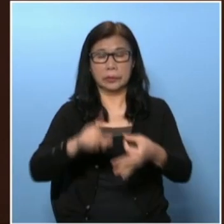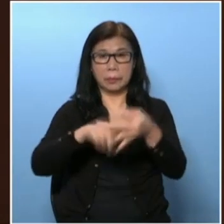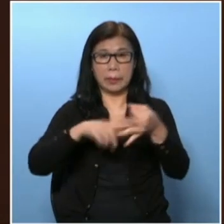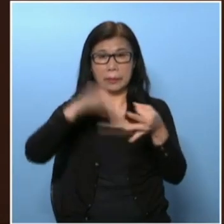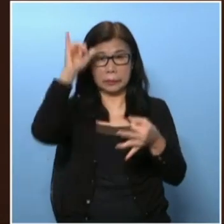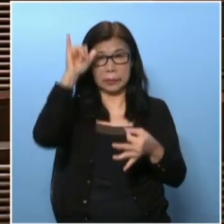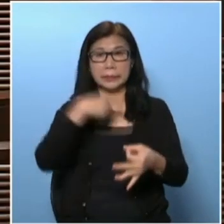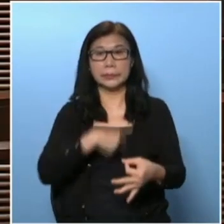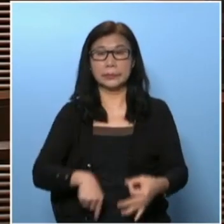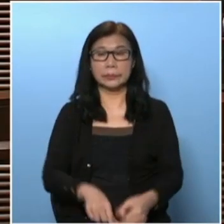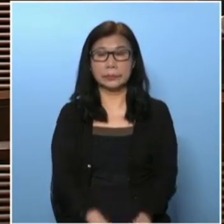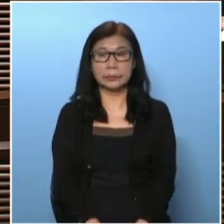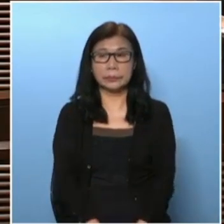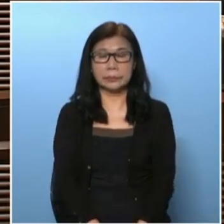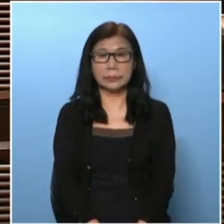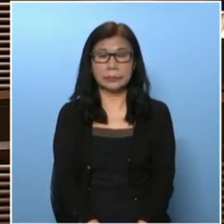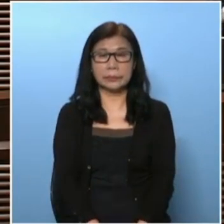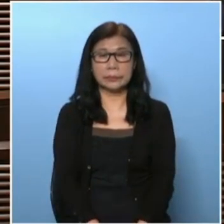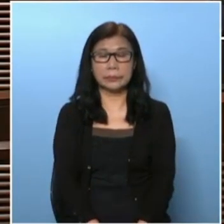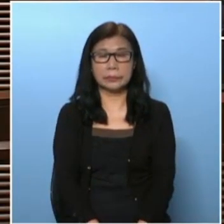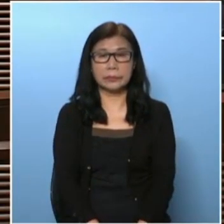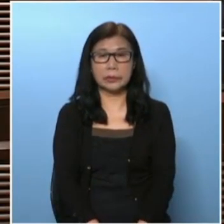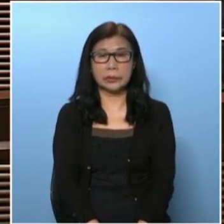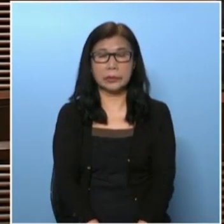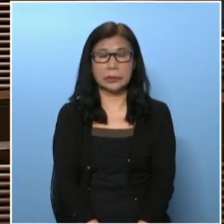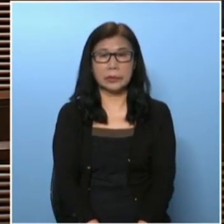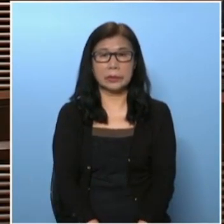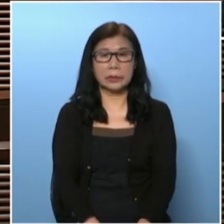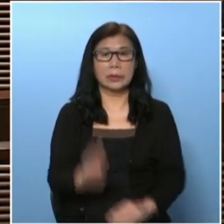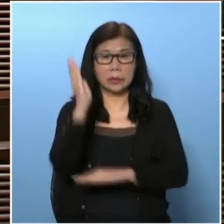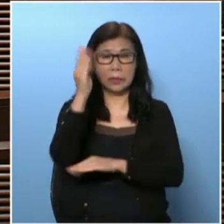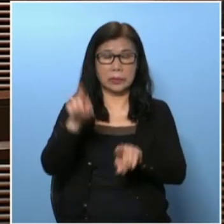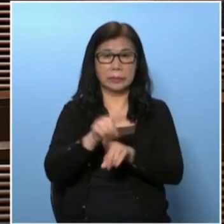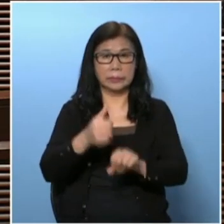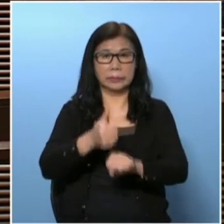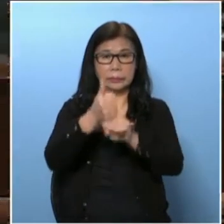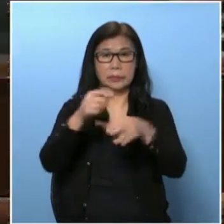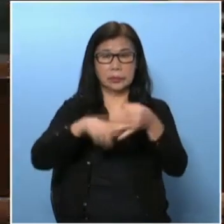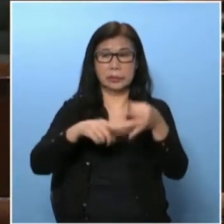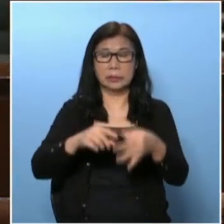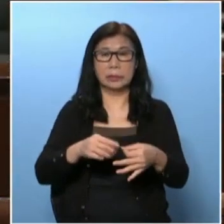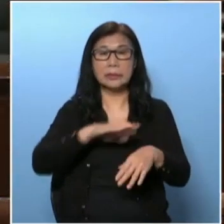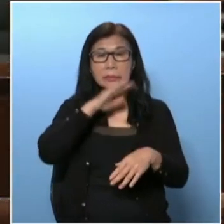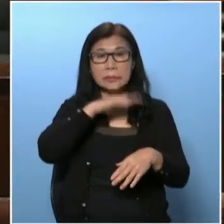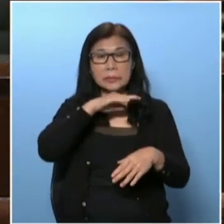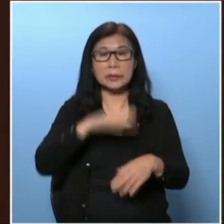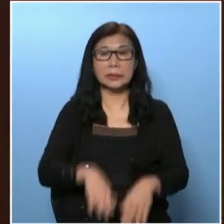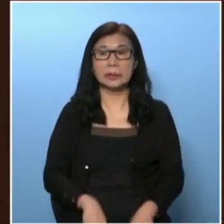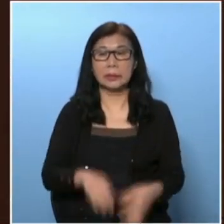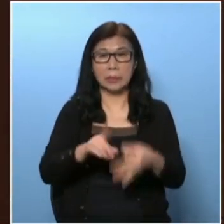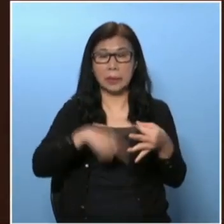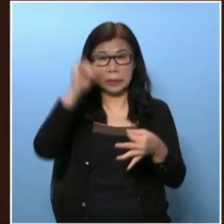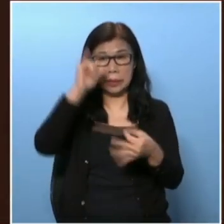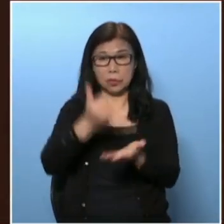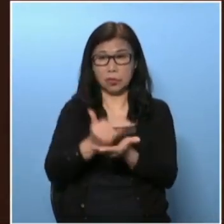郭家麒議員。 係，我係主席，我係發言咧，係支持陳志全議員。 等一等，郭家麒議員，